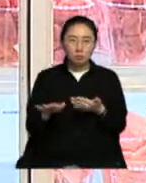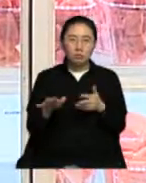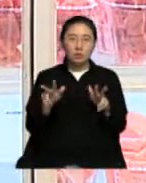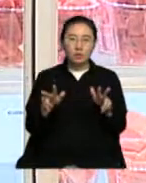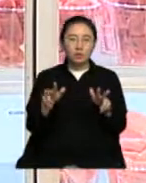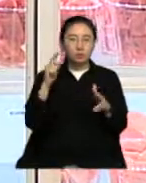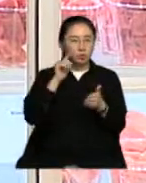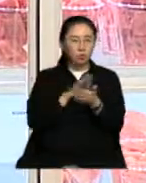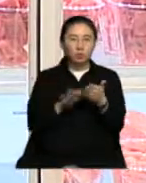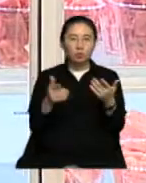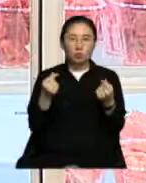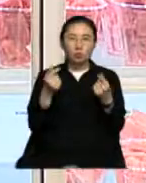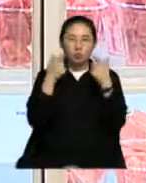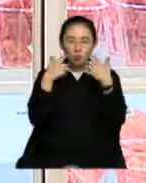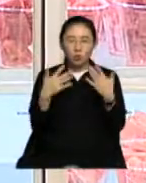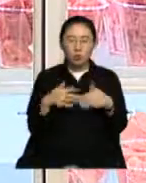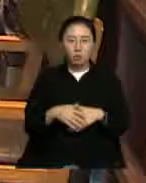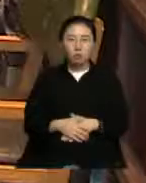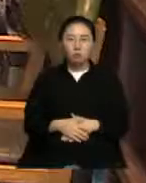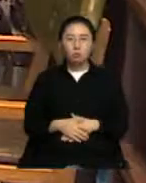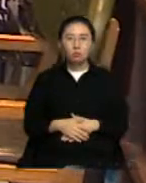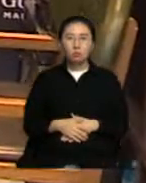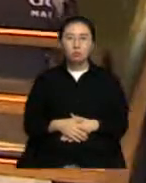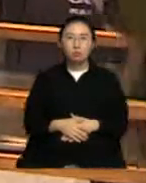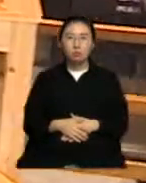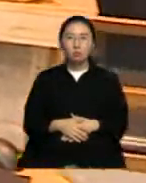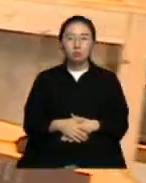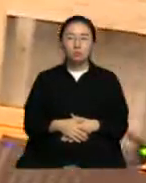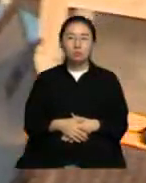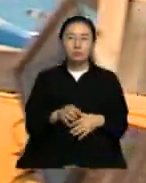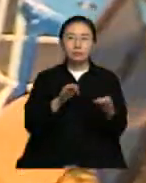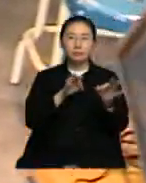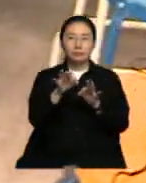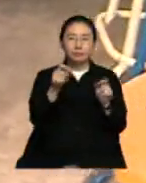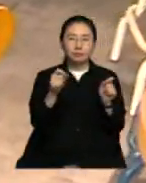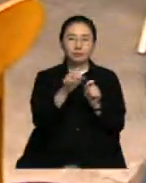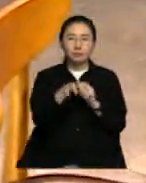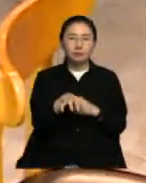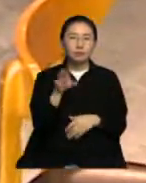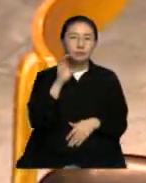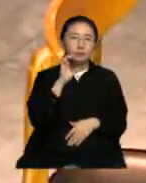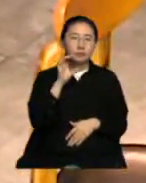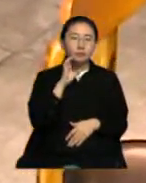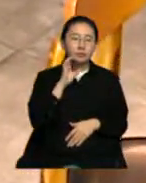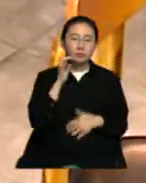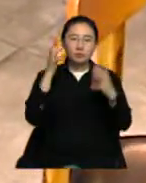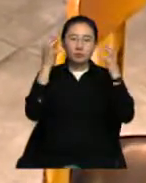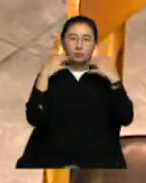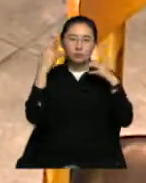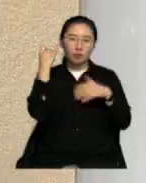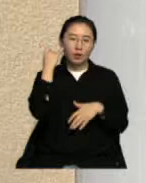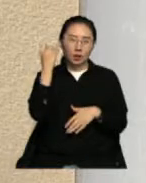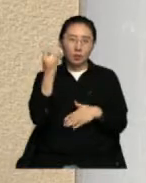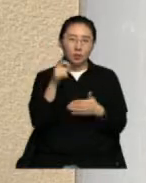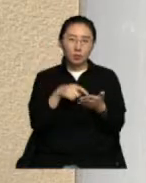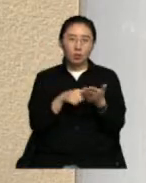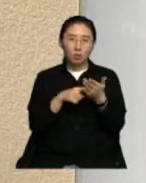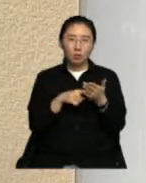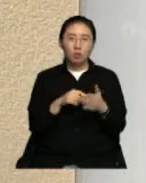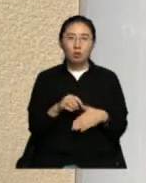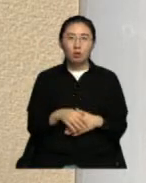느낌도 그렇지만은 실제로 그런 것 같은데. 망원시장 근처의 한 카페에서도 여름철 아이디어가